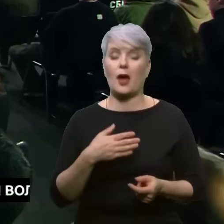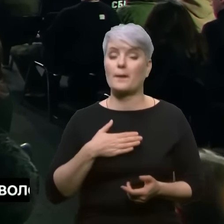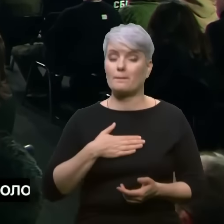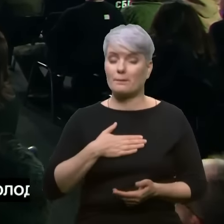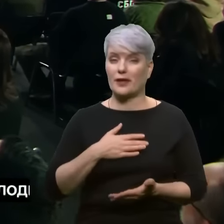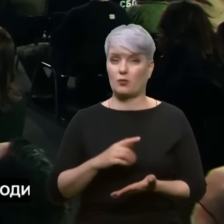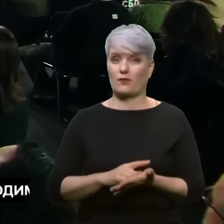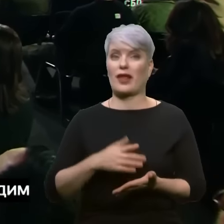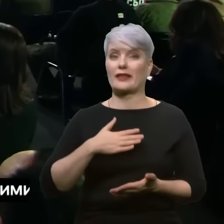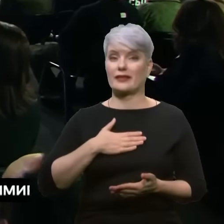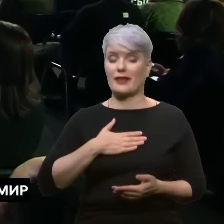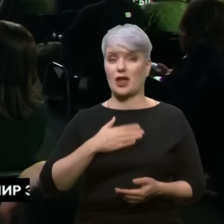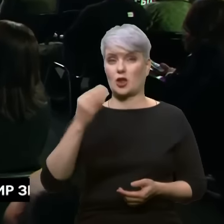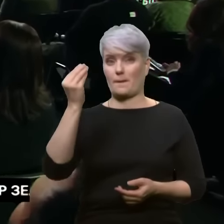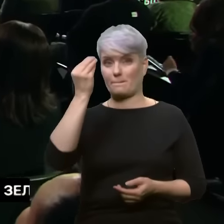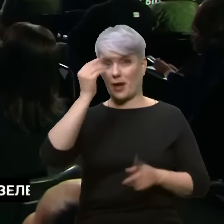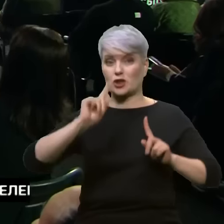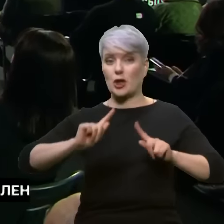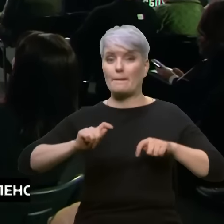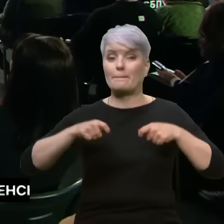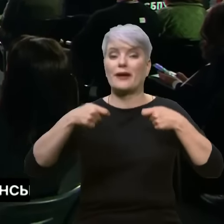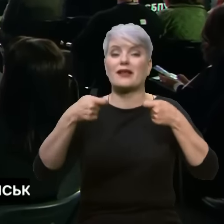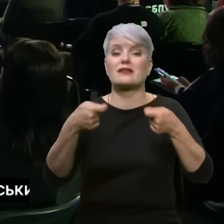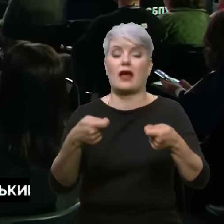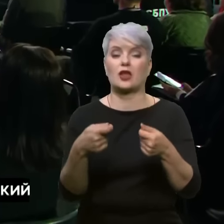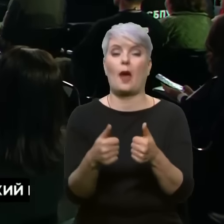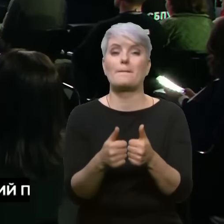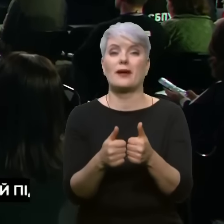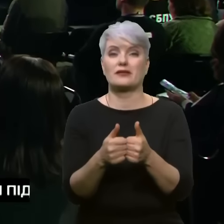бачення передати партнерам, і це є дуже